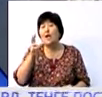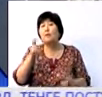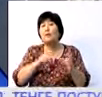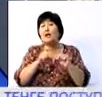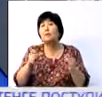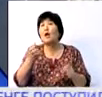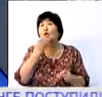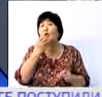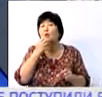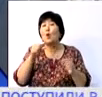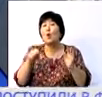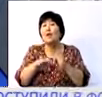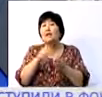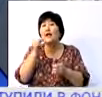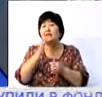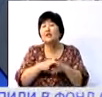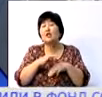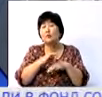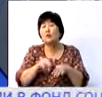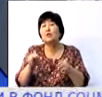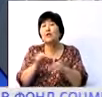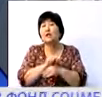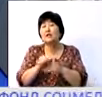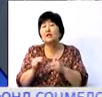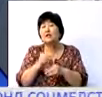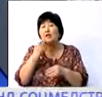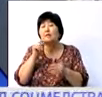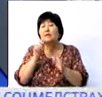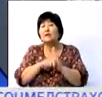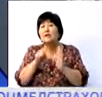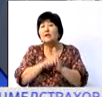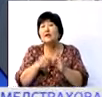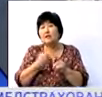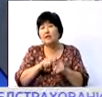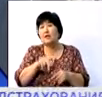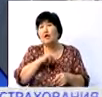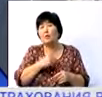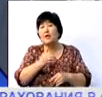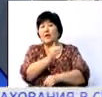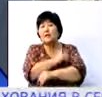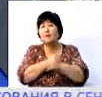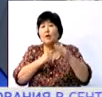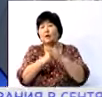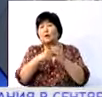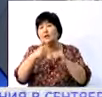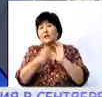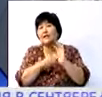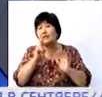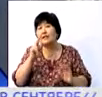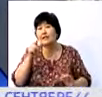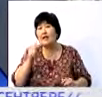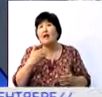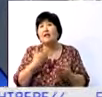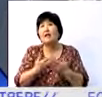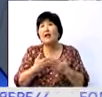предприятием Кызылорда-теплоэлектроцентр проводятся опрессовывательные работы под давлением до 16 килограмм.